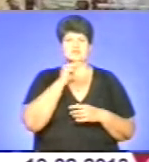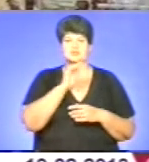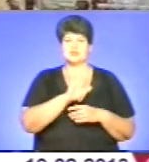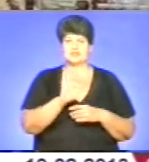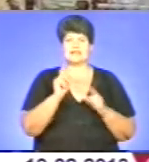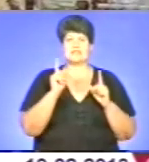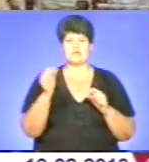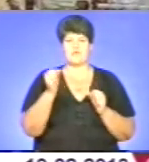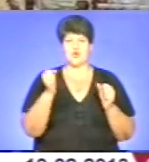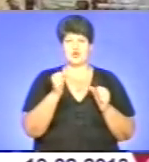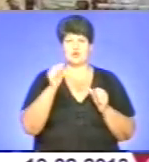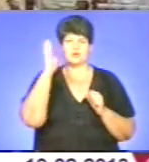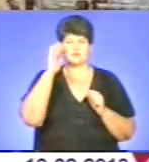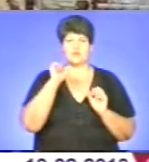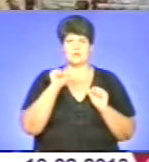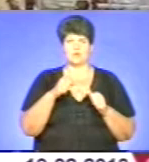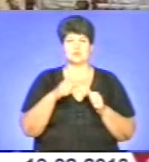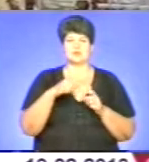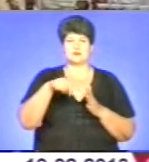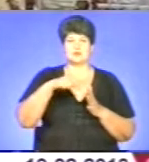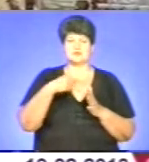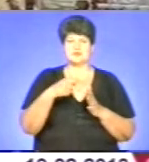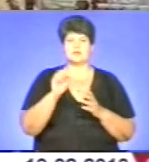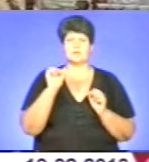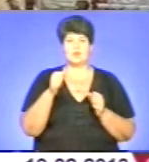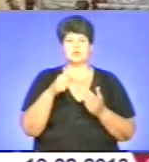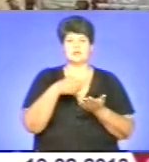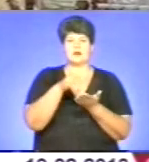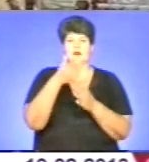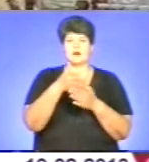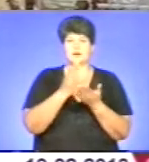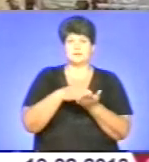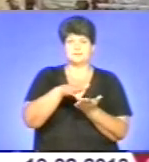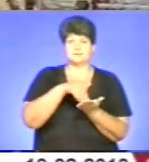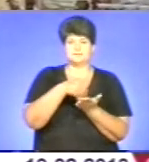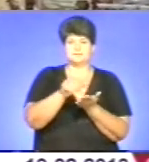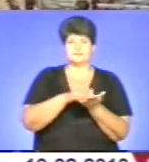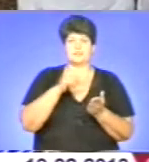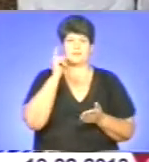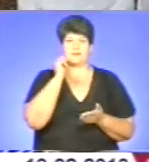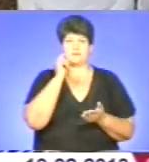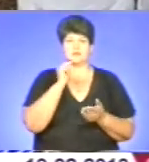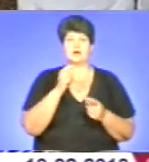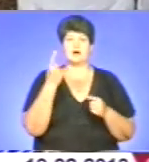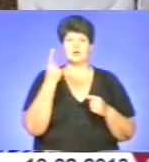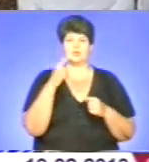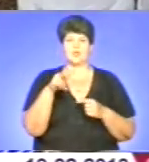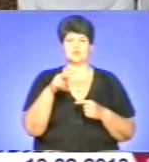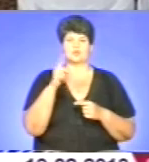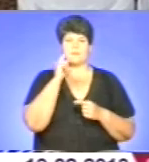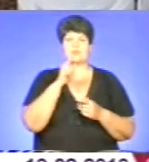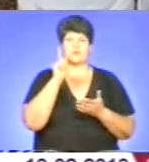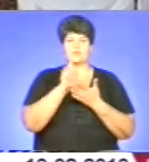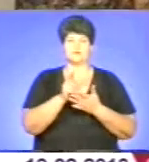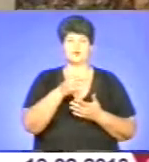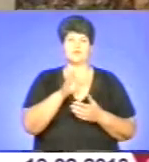холодному меду Ну можна десь там до бутерброд намастити Ну бажано хоча би зранку ложку меду крім різних